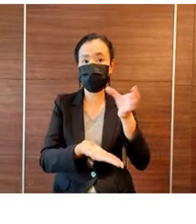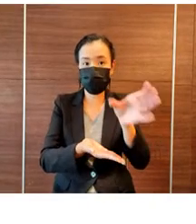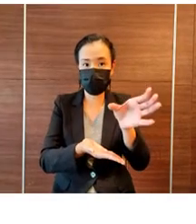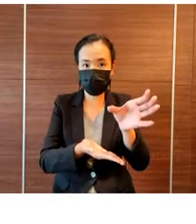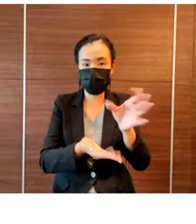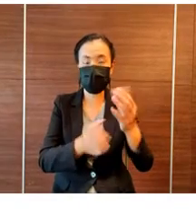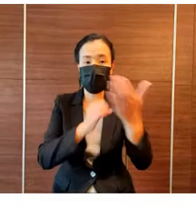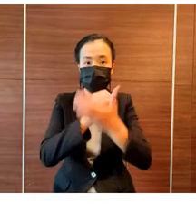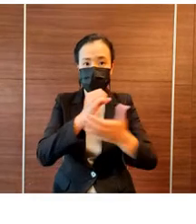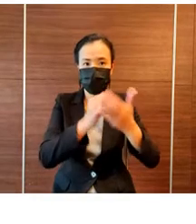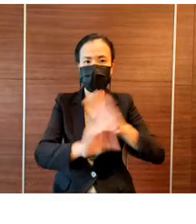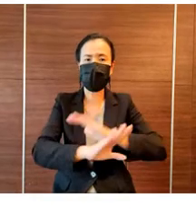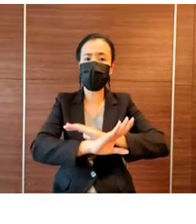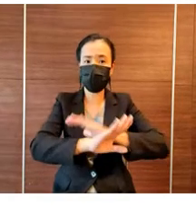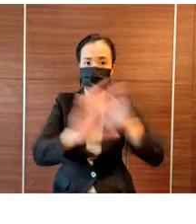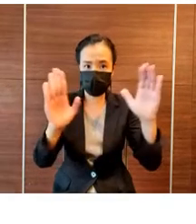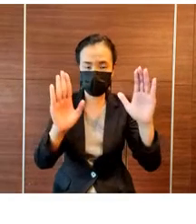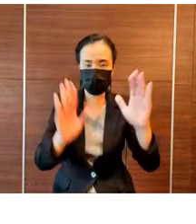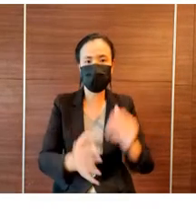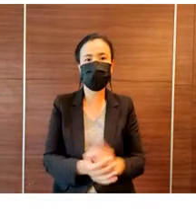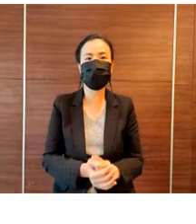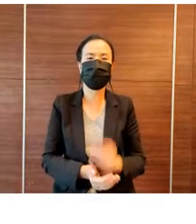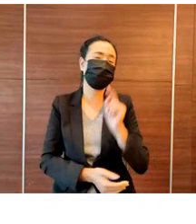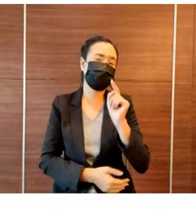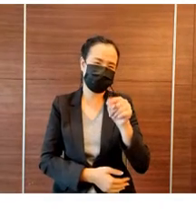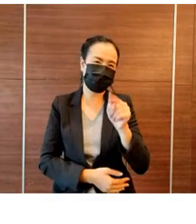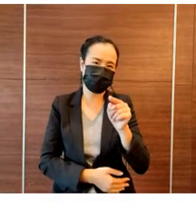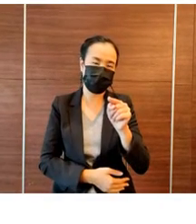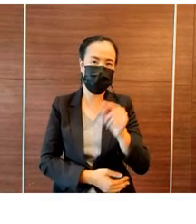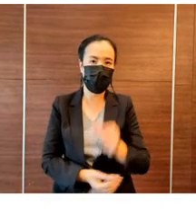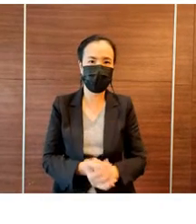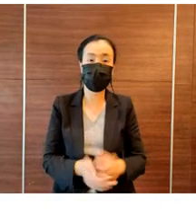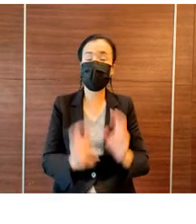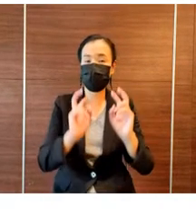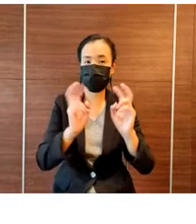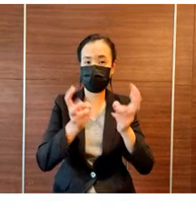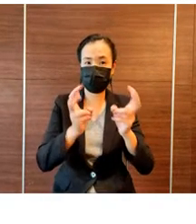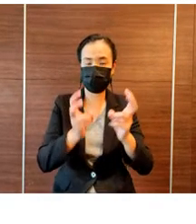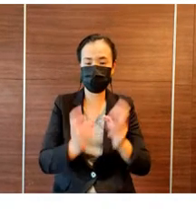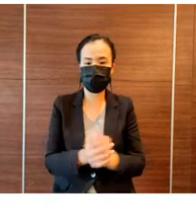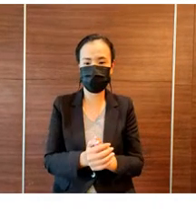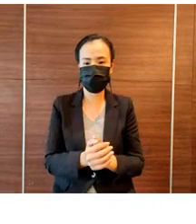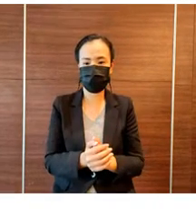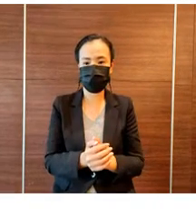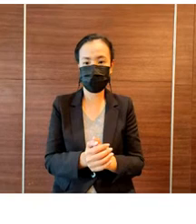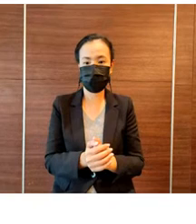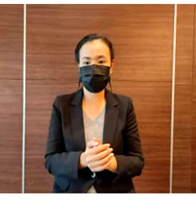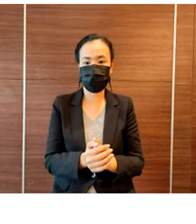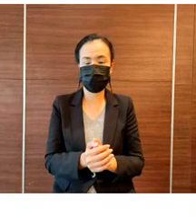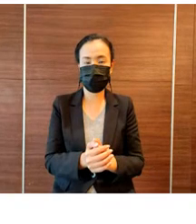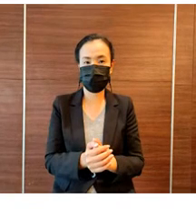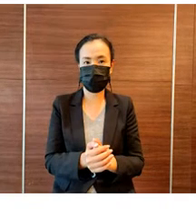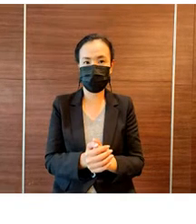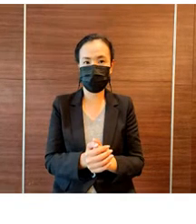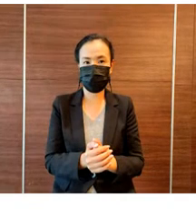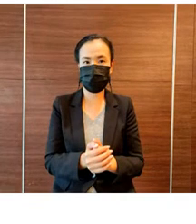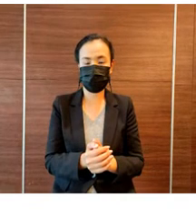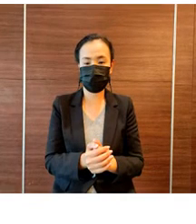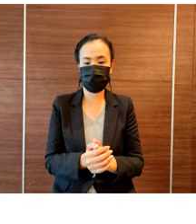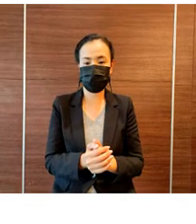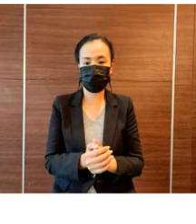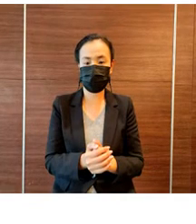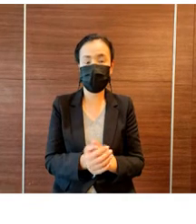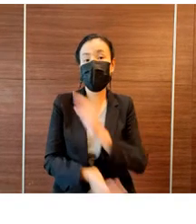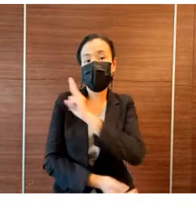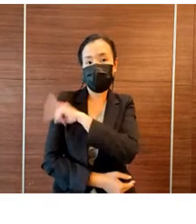การเลิกยาของเราครับนั่นน่ะเป็นจุดประเด็นที่ทำให้น้องดินหรือคุณหมอโด่งของ